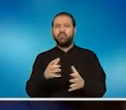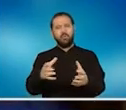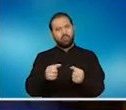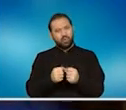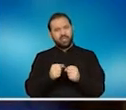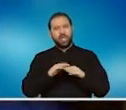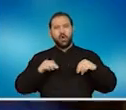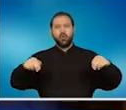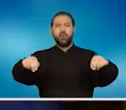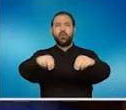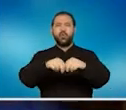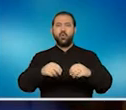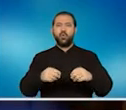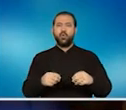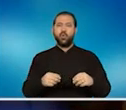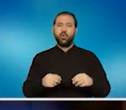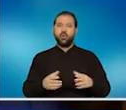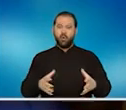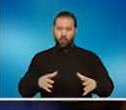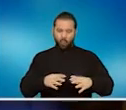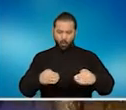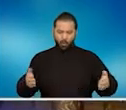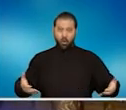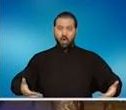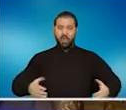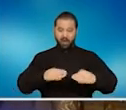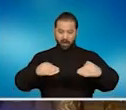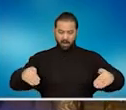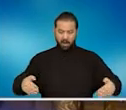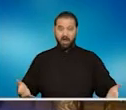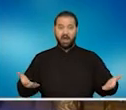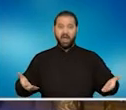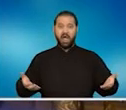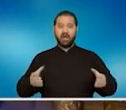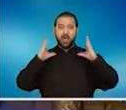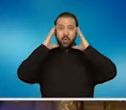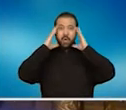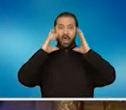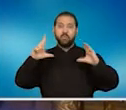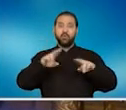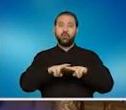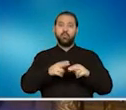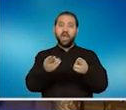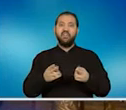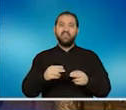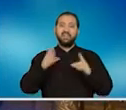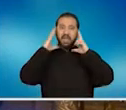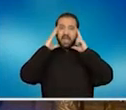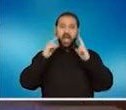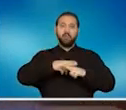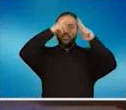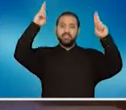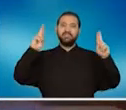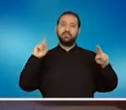noi o raclă cu capul său. Pentru că așa cum a venit capul Sfântului Andrei la noi,